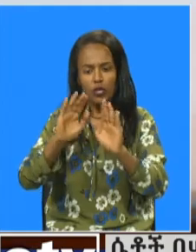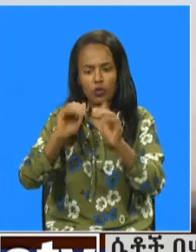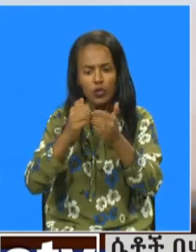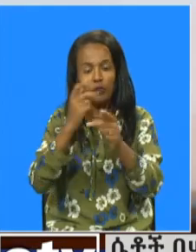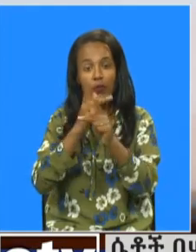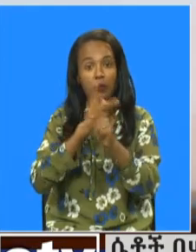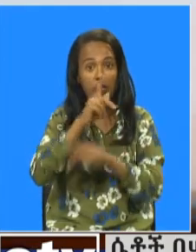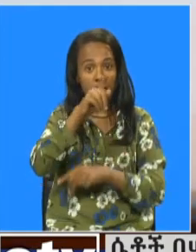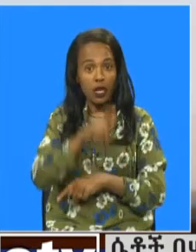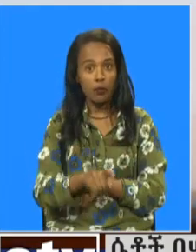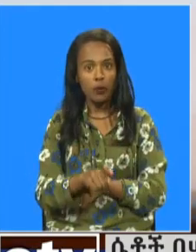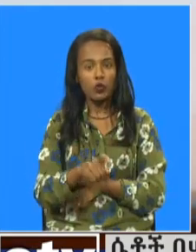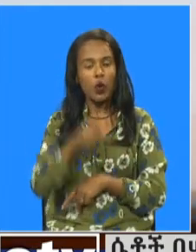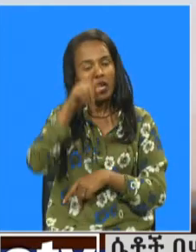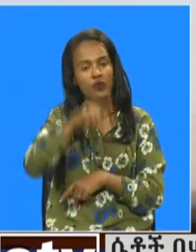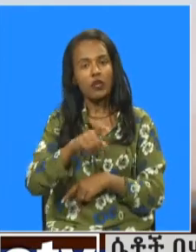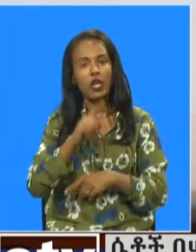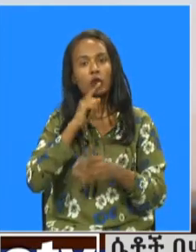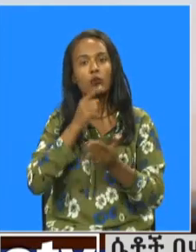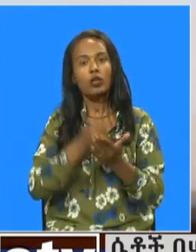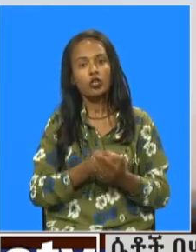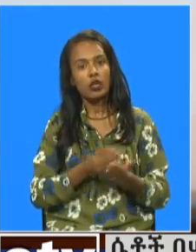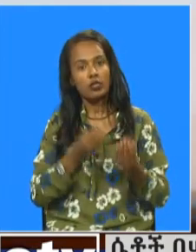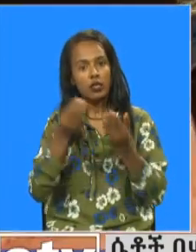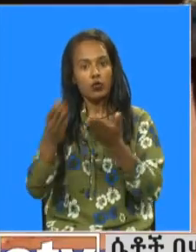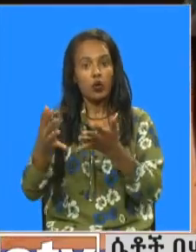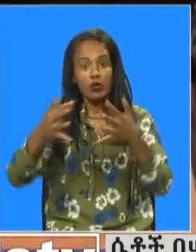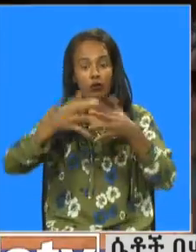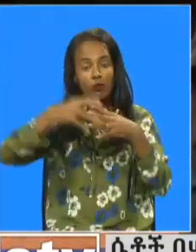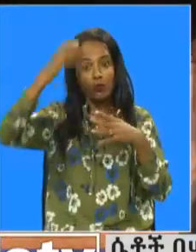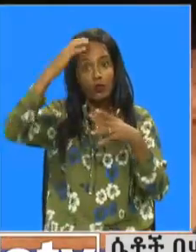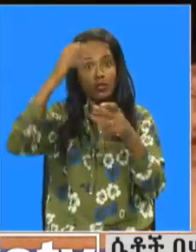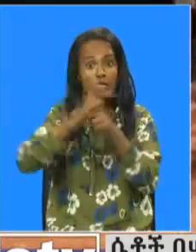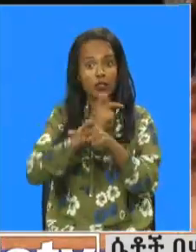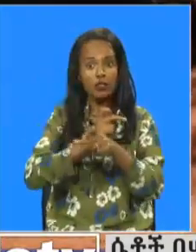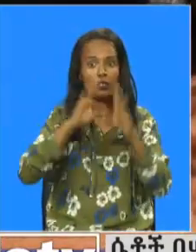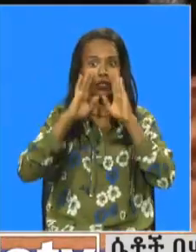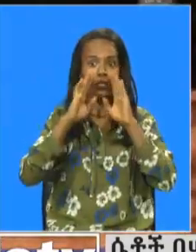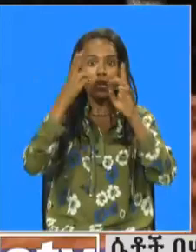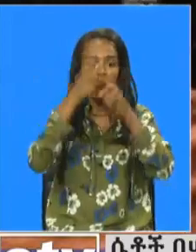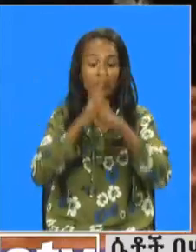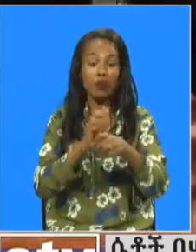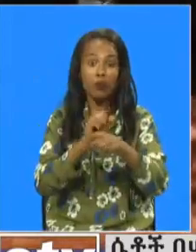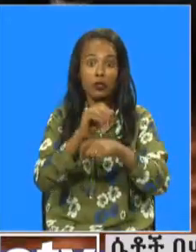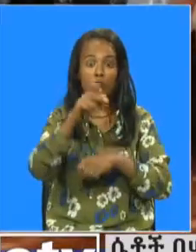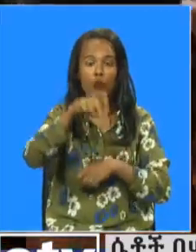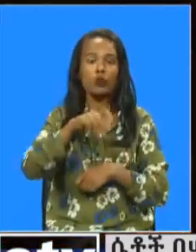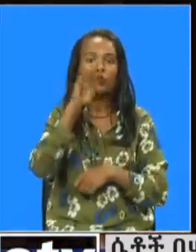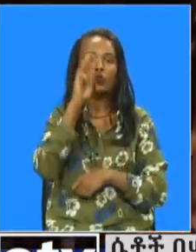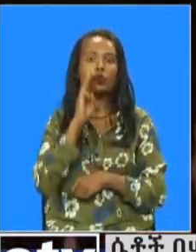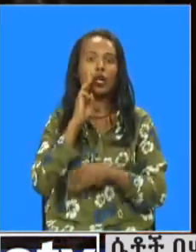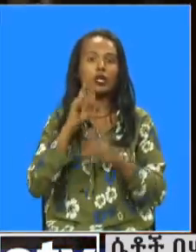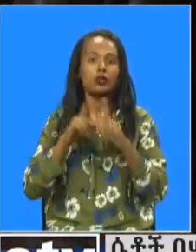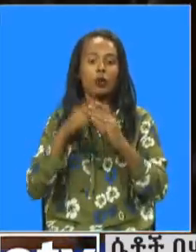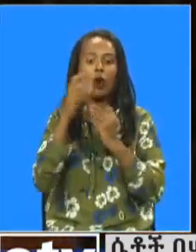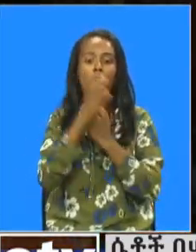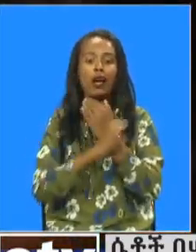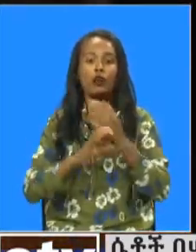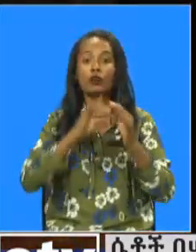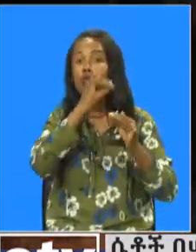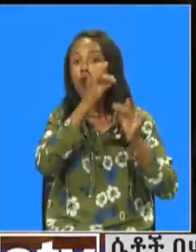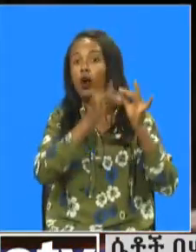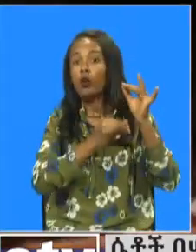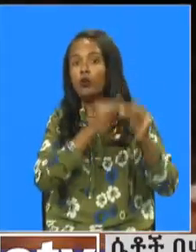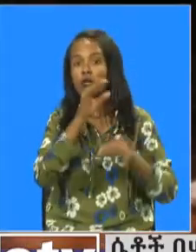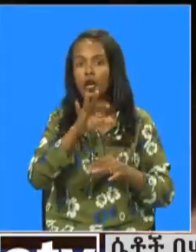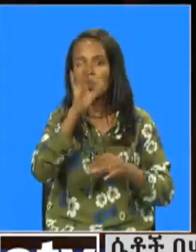መጠበቅ እንደሚኖርባቸው አስፈላጊውን መረጃ ሰጣቸዋለሁ። የተባበሩት መንግስታት ድርጅት የሰላም ማስከበር ተልእኮን በደቡብ ሱዳን የጀመረው ሀገሪቱ